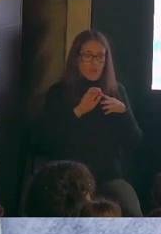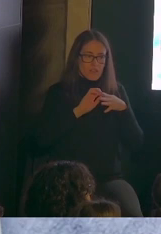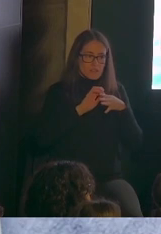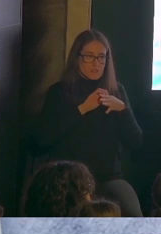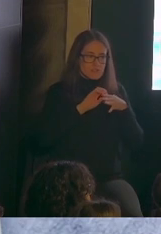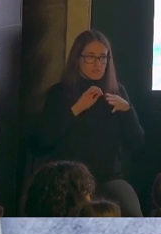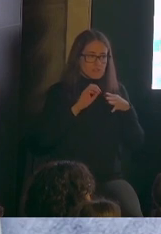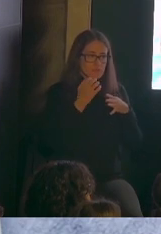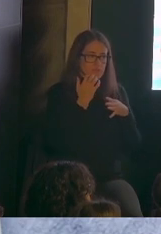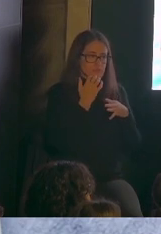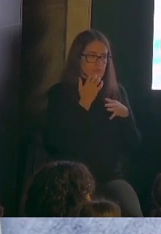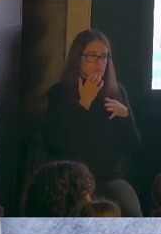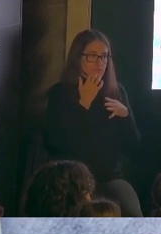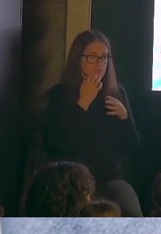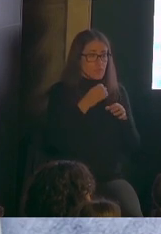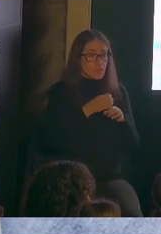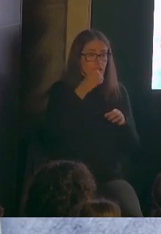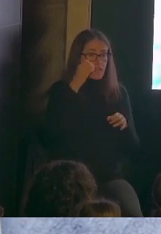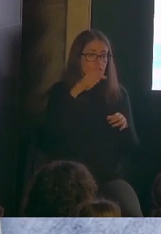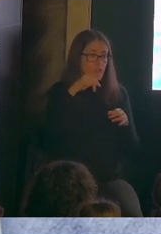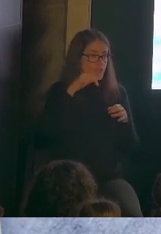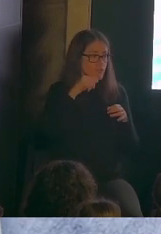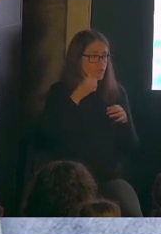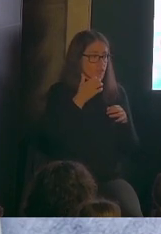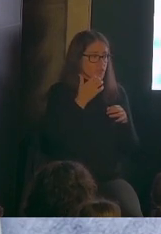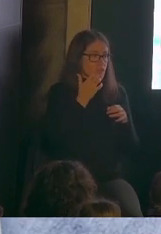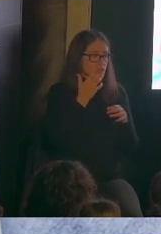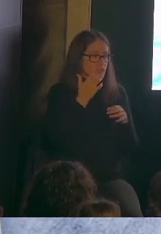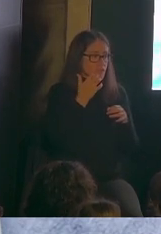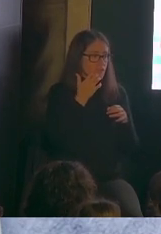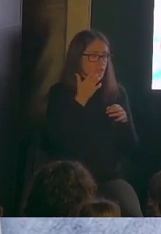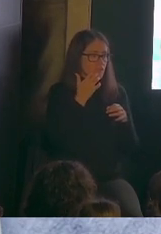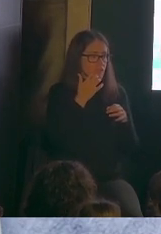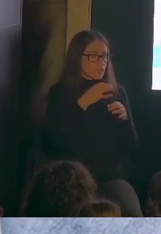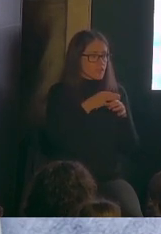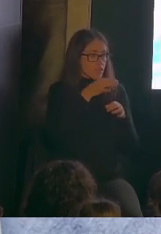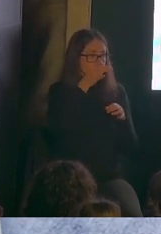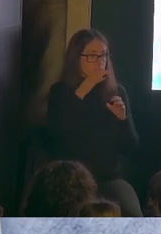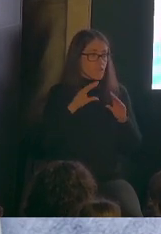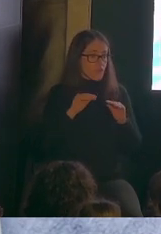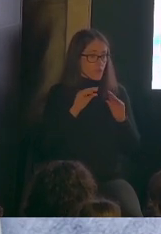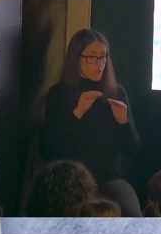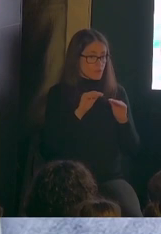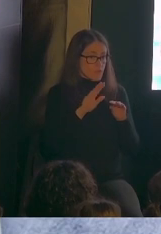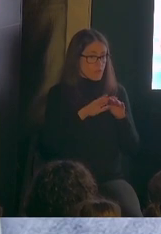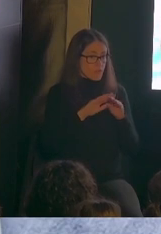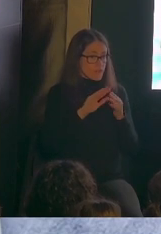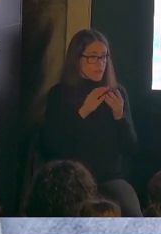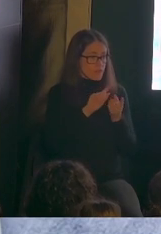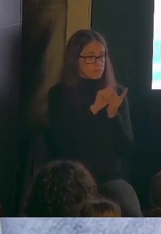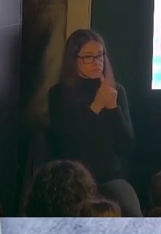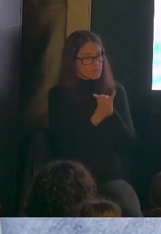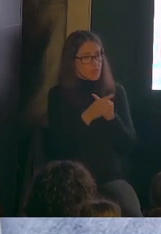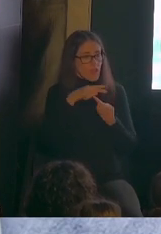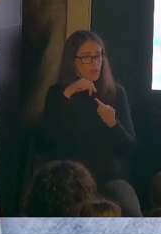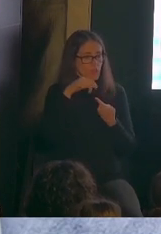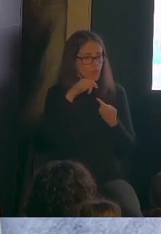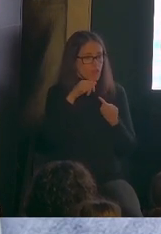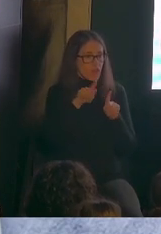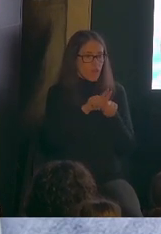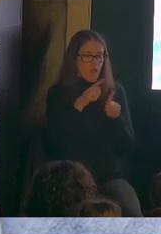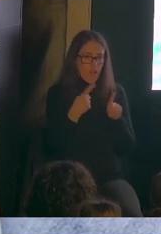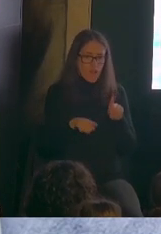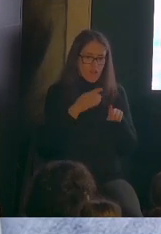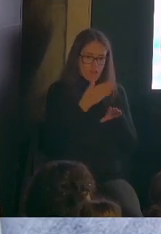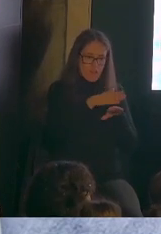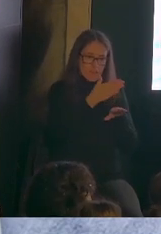bueno, per exemple, en el cas de la canya del sucre, doncs, la canya que s'utilitza per elaborar el sucre tenia una merma molt gran, que